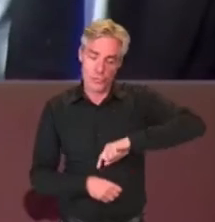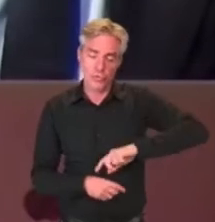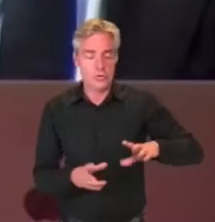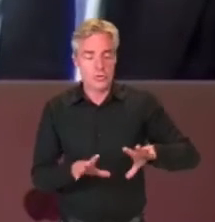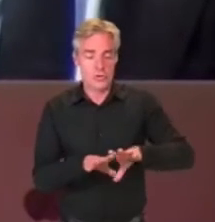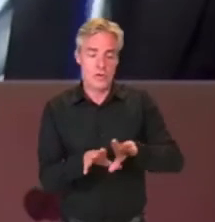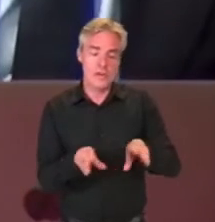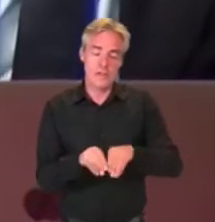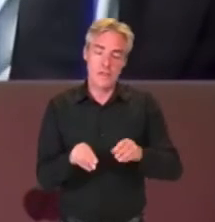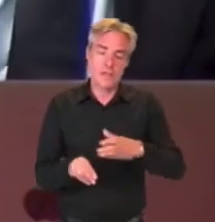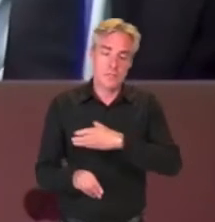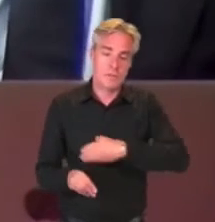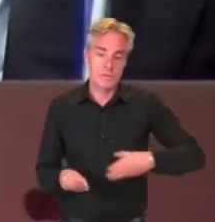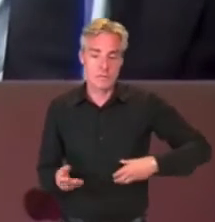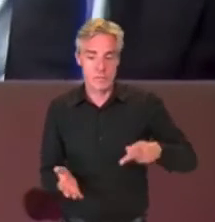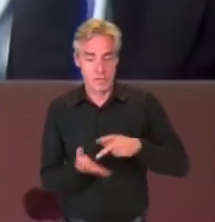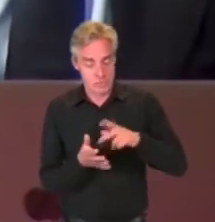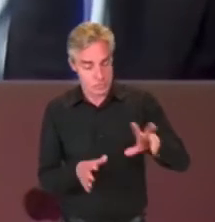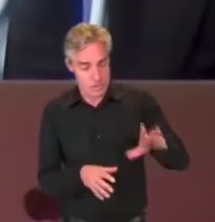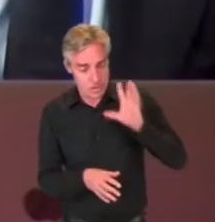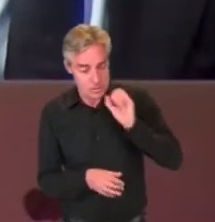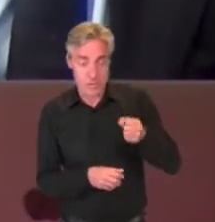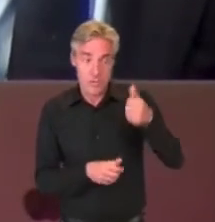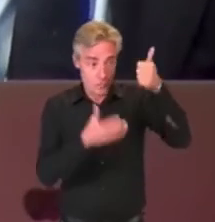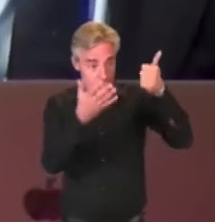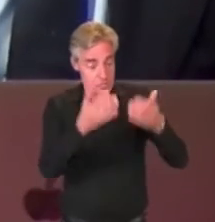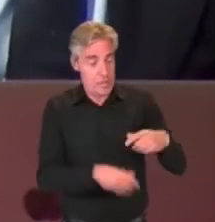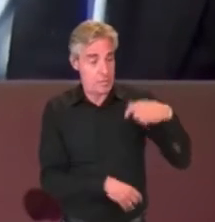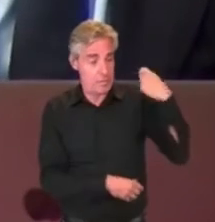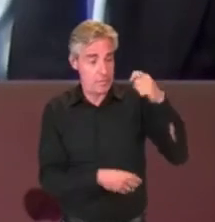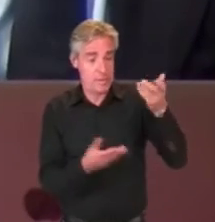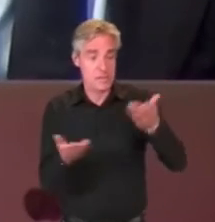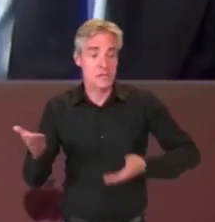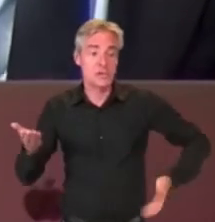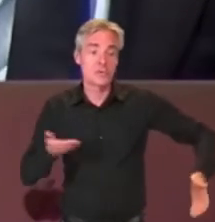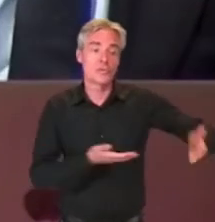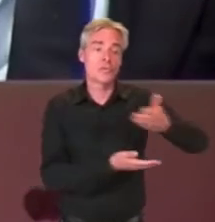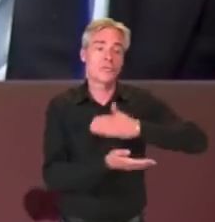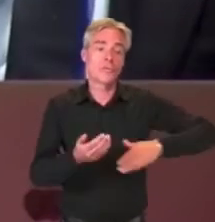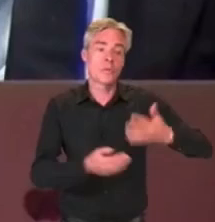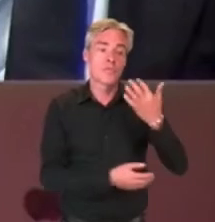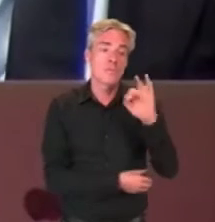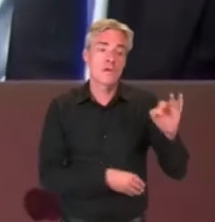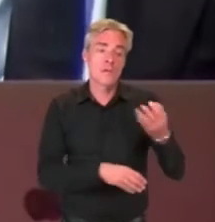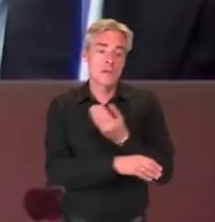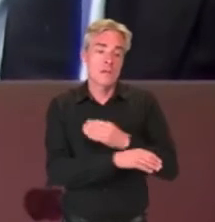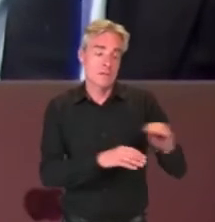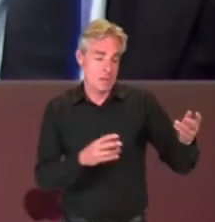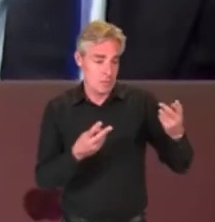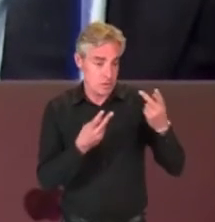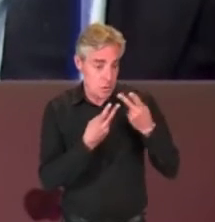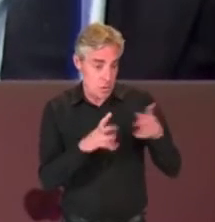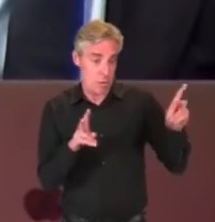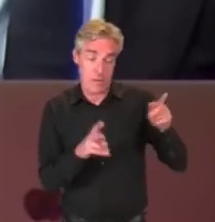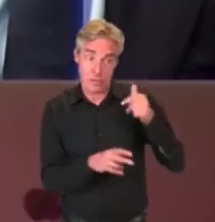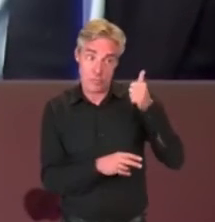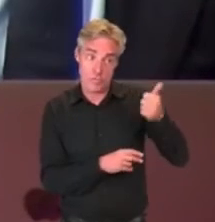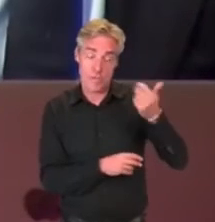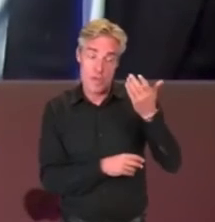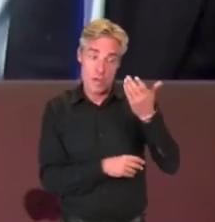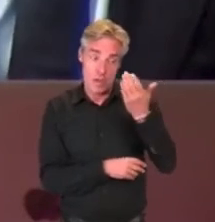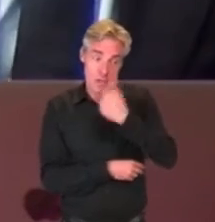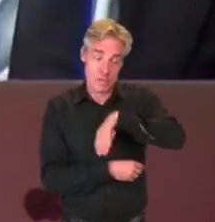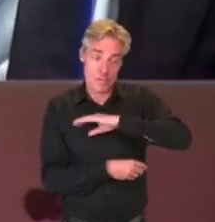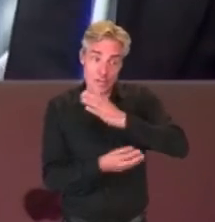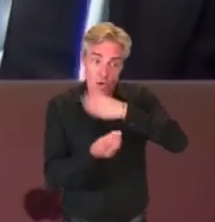équipe. Monsieur le maire, vous êtes depuis peu président du Forum français de la sécurité urbaine et donc à ce titre, vous avez une responsabilité supplémentaire en